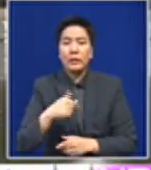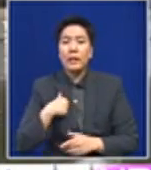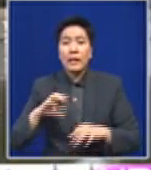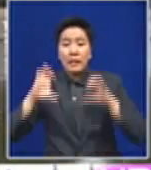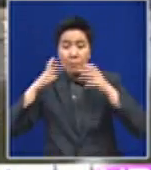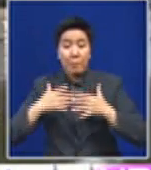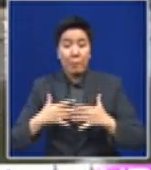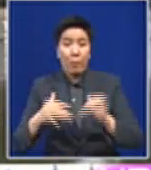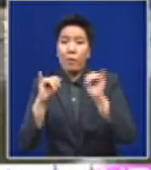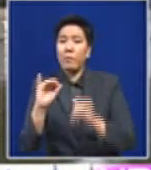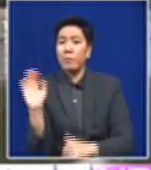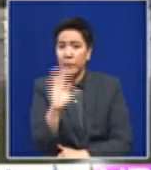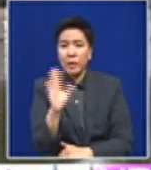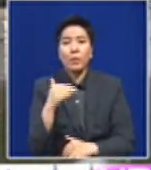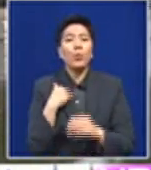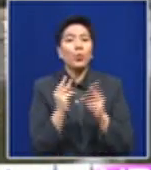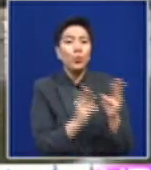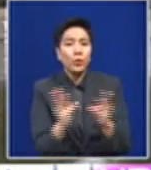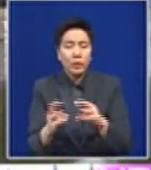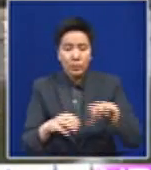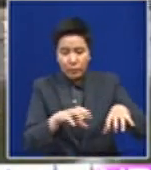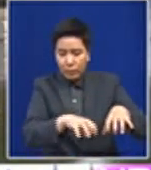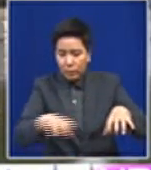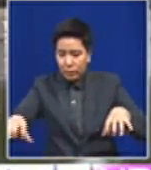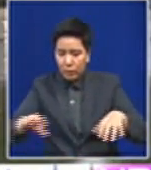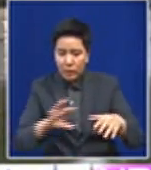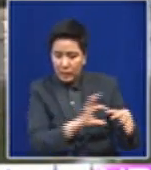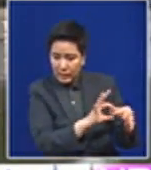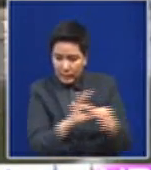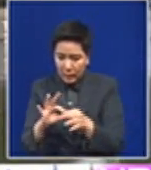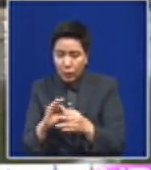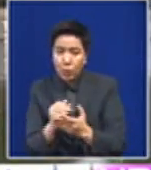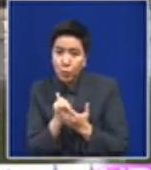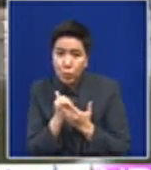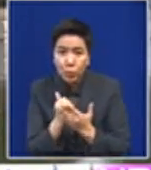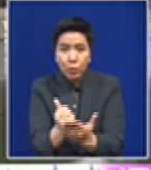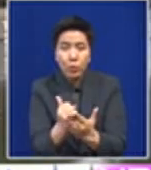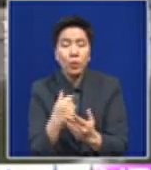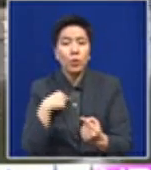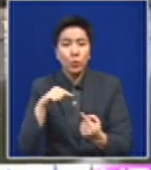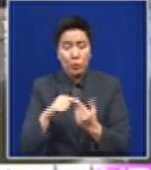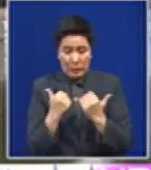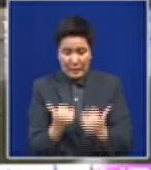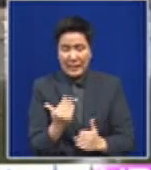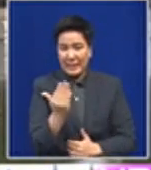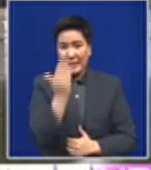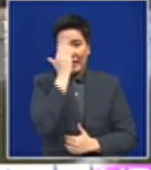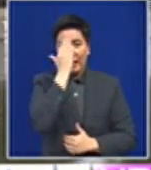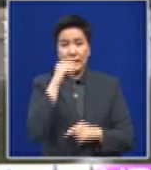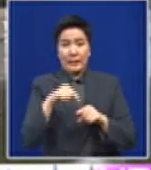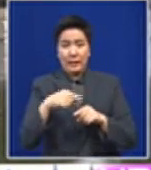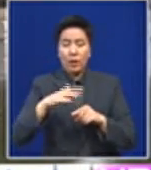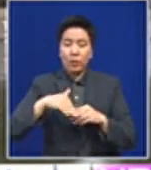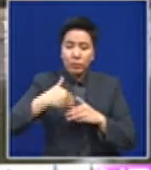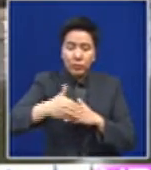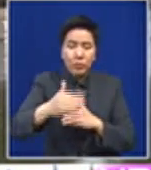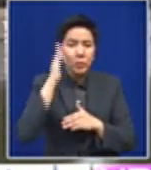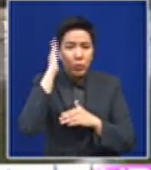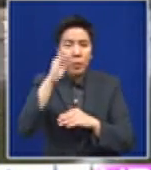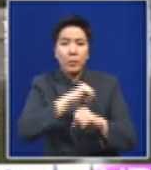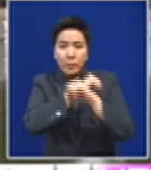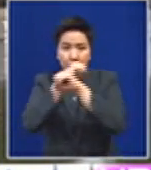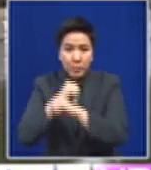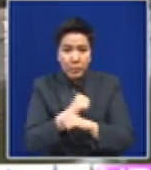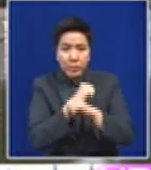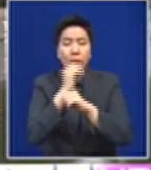อนใจนะคะจะบูรณาการทุกภาคส่วนที่เกี่ยวข้องเข้าช่วยเหลือทั้งในระยะเฉพาะหน้าและการป้องกันปัญหาไม่ให้เกิดขึ้น